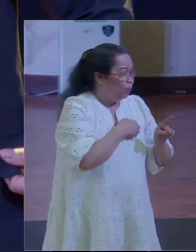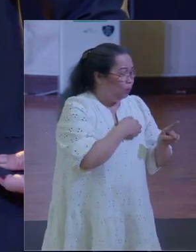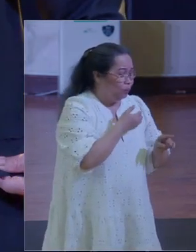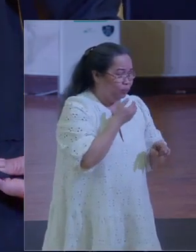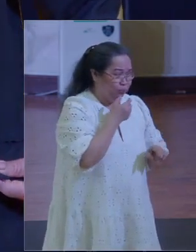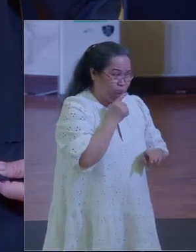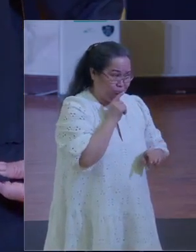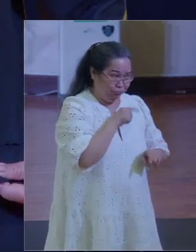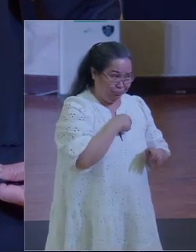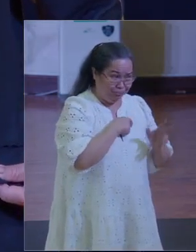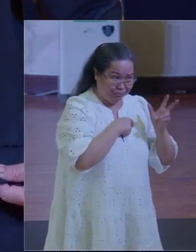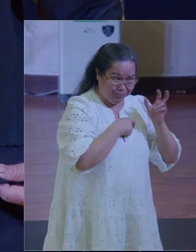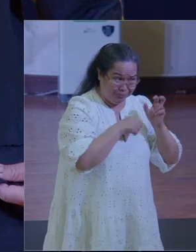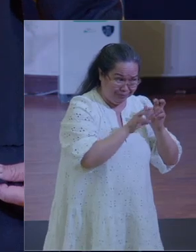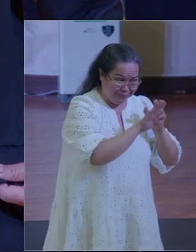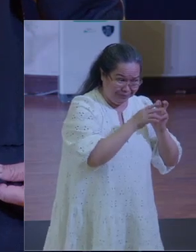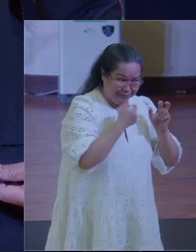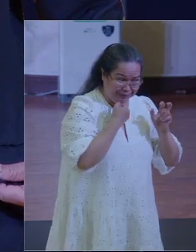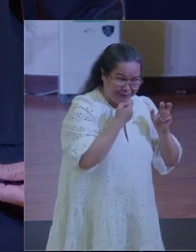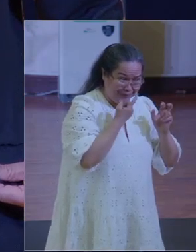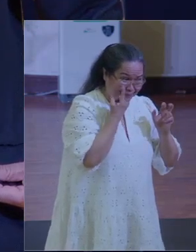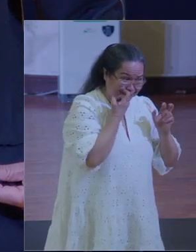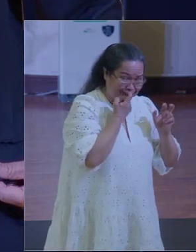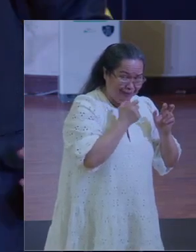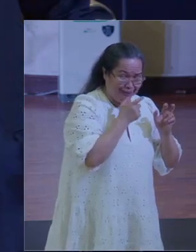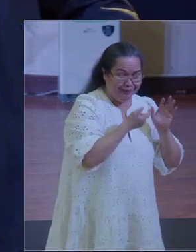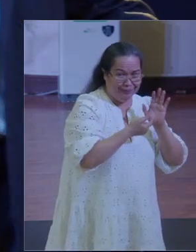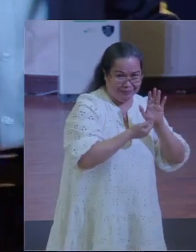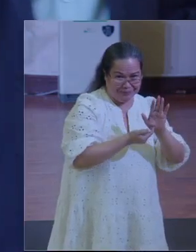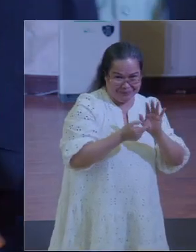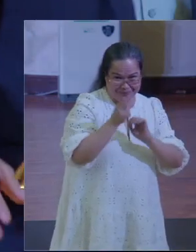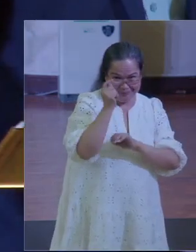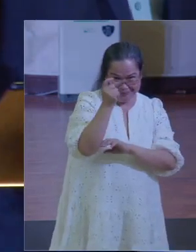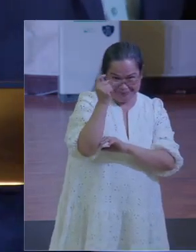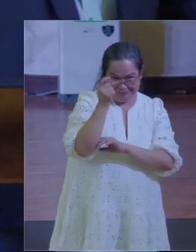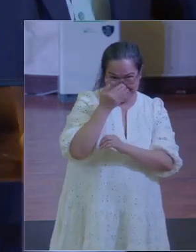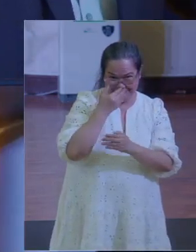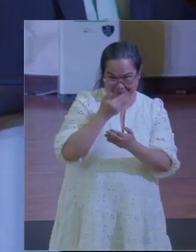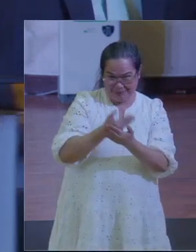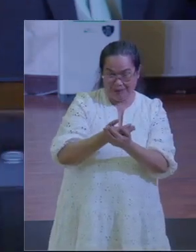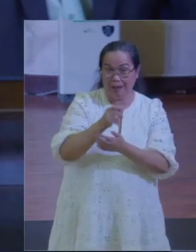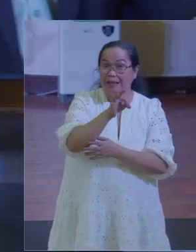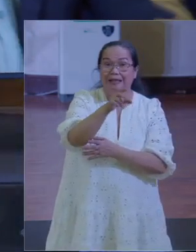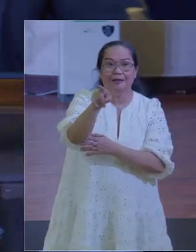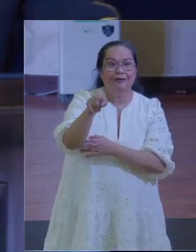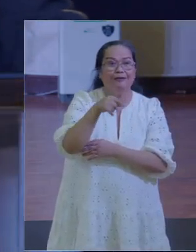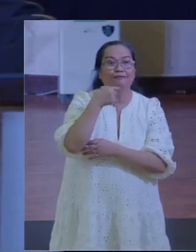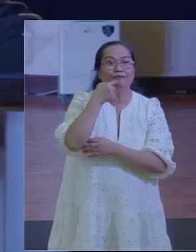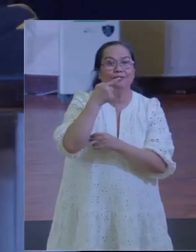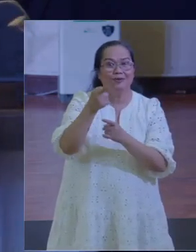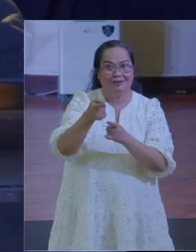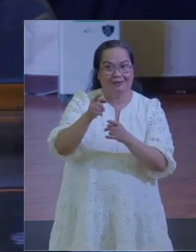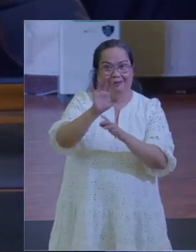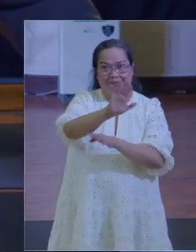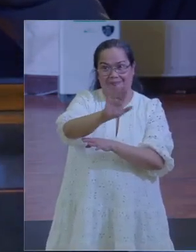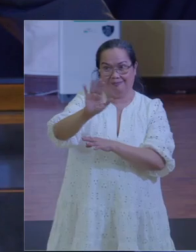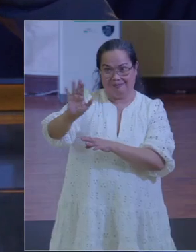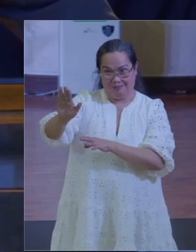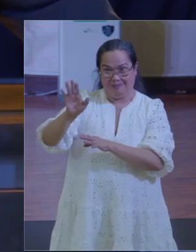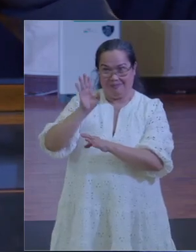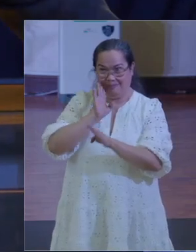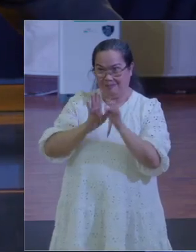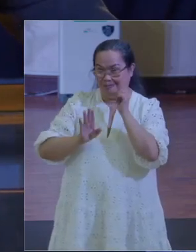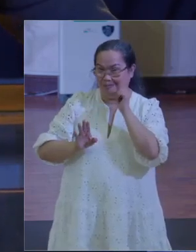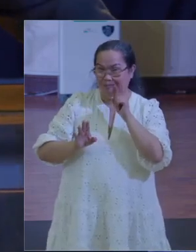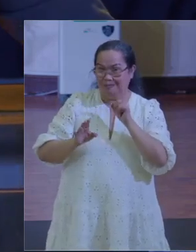magandang patotoo yan. Di ba? Kung nakarinig tayo ng kapatid natin, sinabing ganyan,